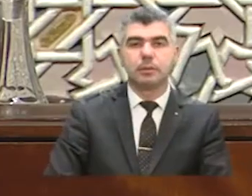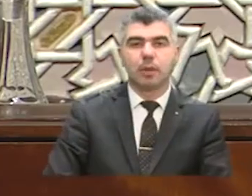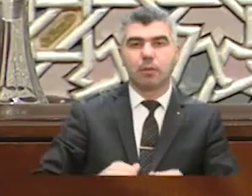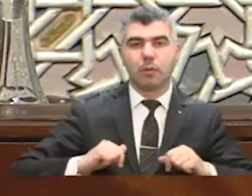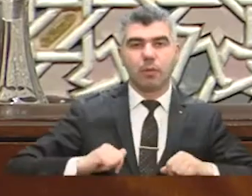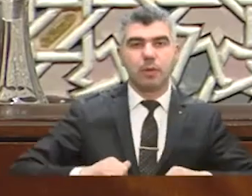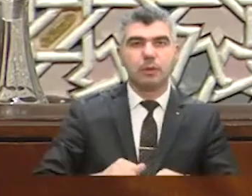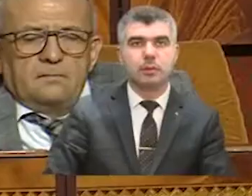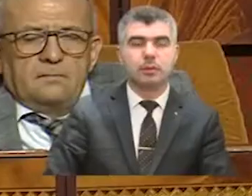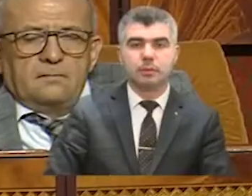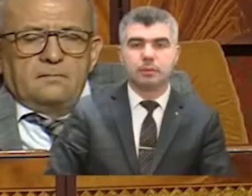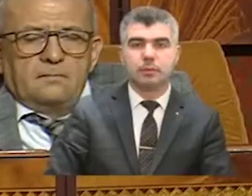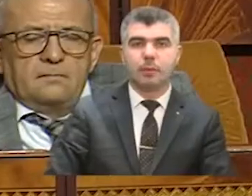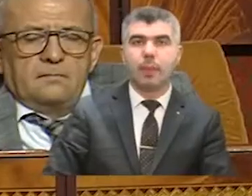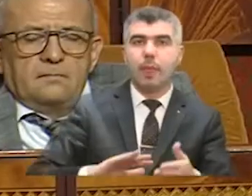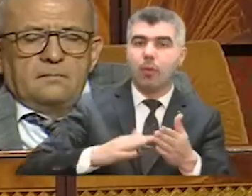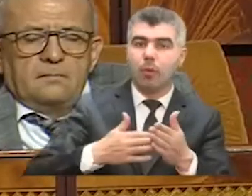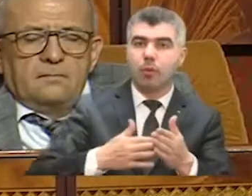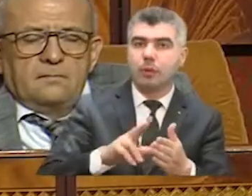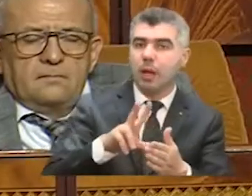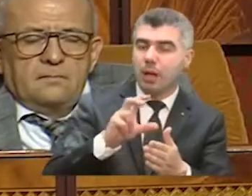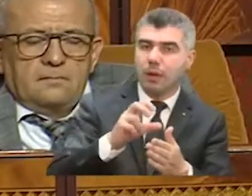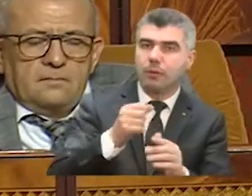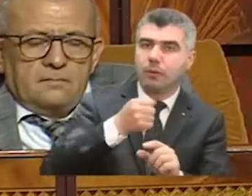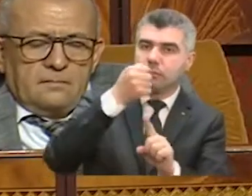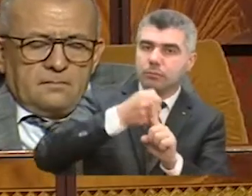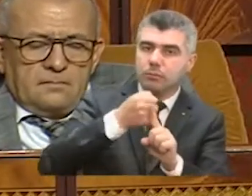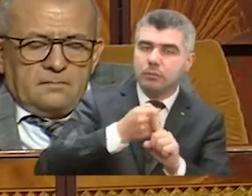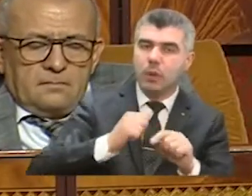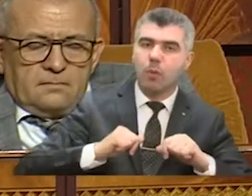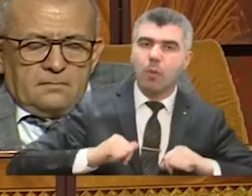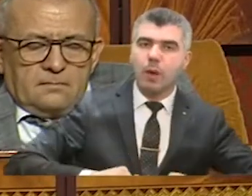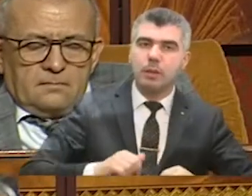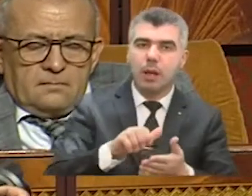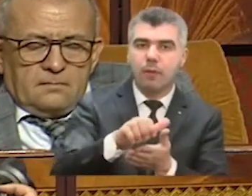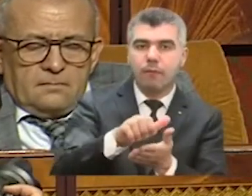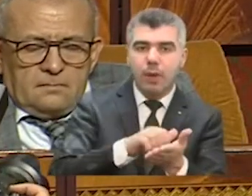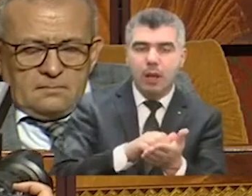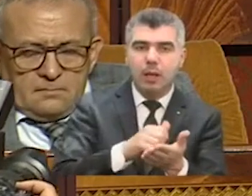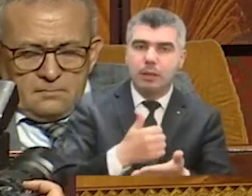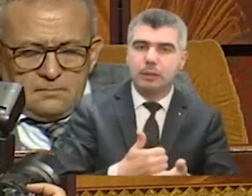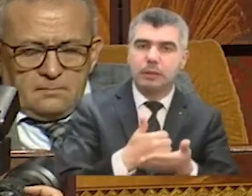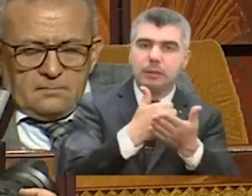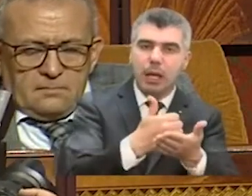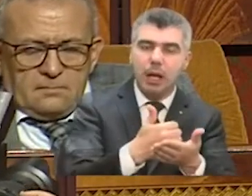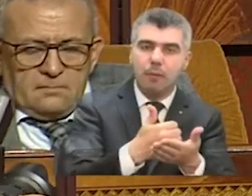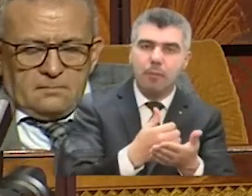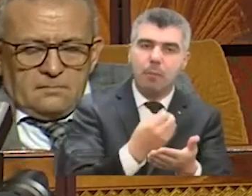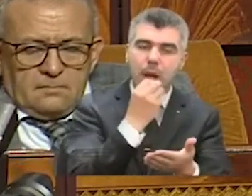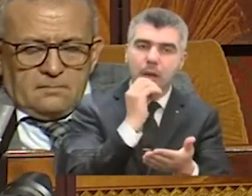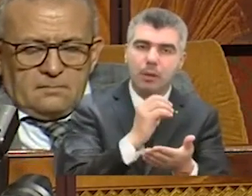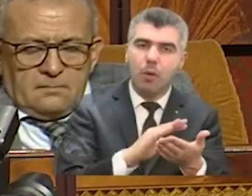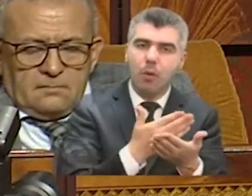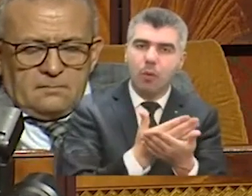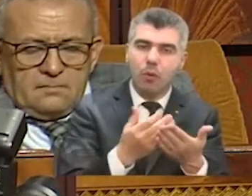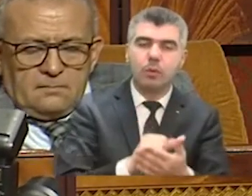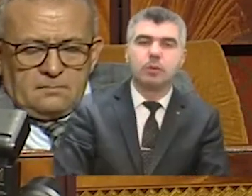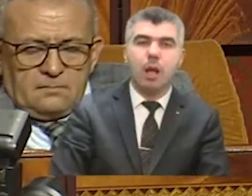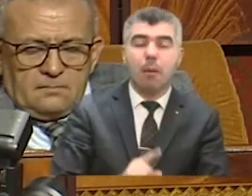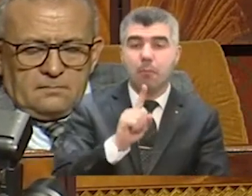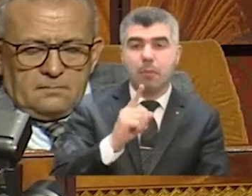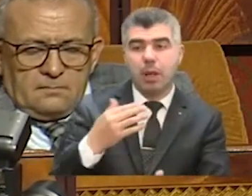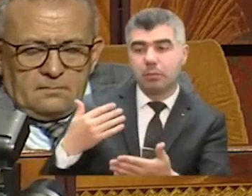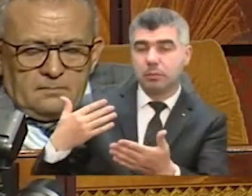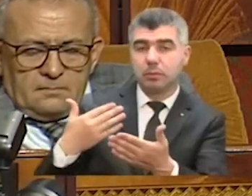السيد الوزير المحترم، الكل يقدر المجهودات التي تقوم بها وزارة الفلاحة من دعم الفلاحين من أسمدة وبذور وشعير، لكن مع